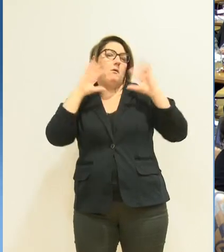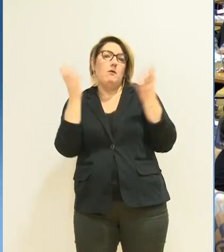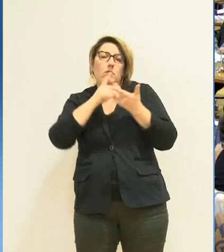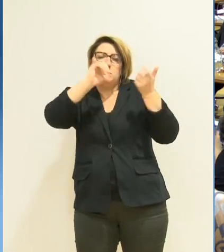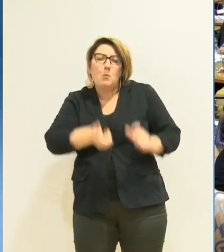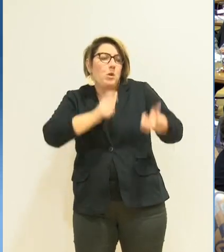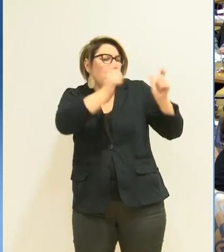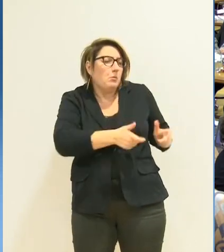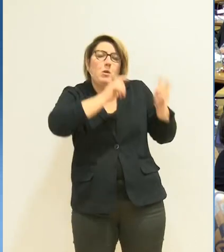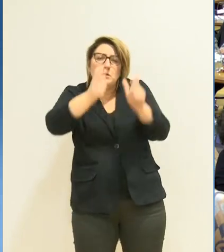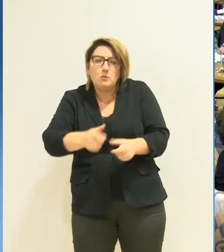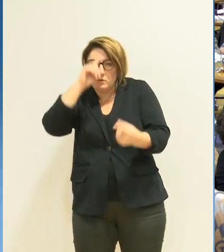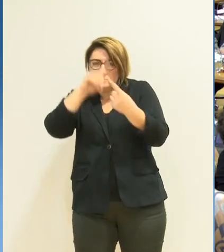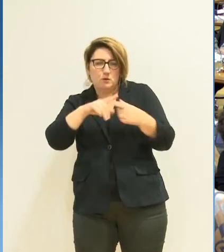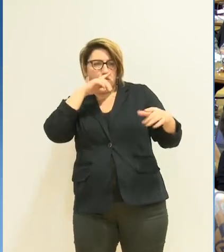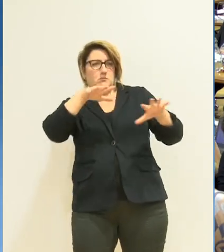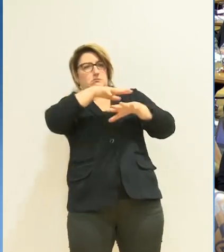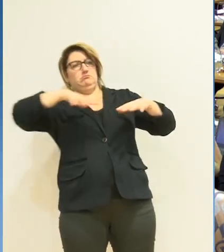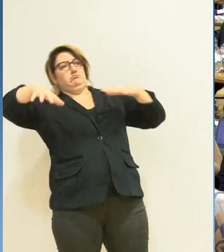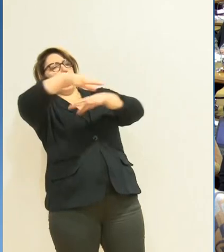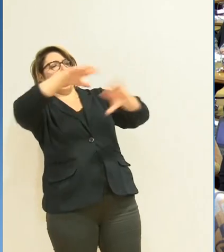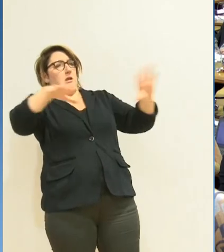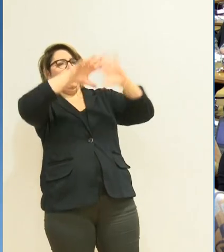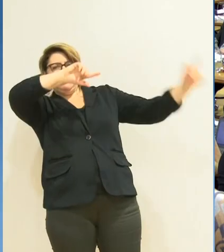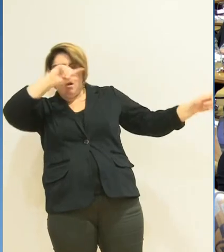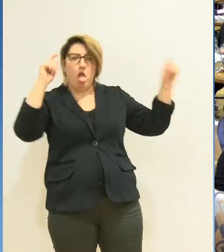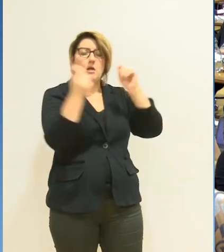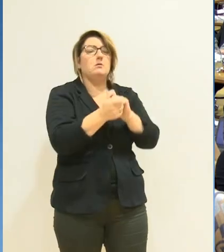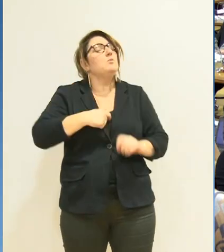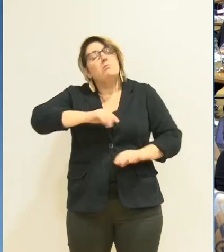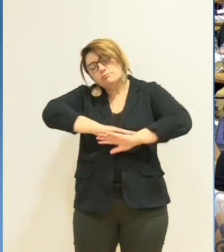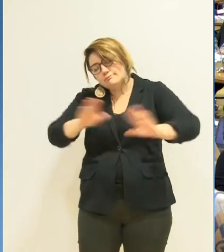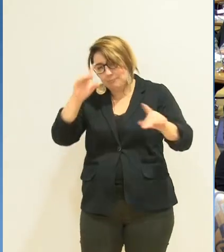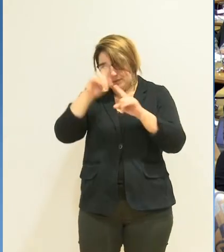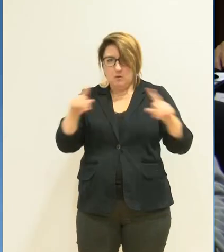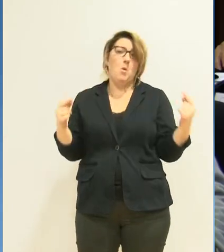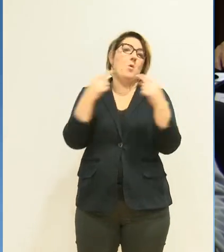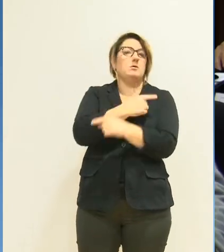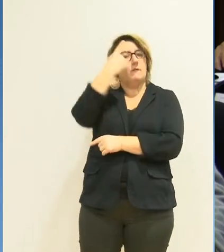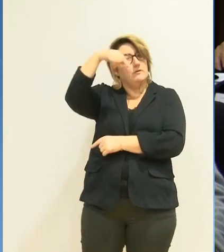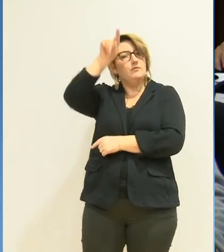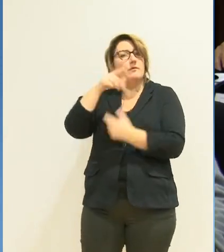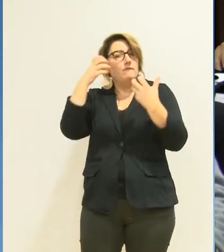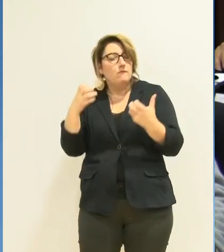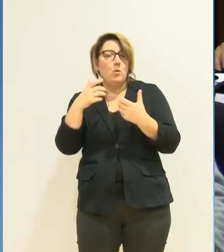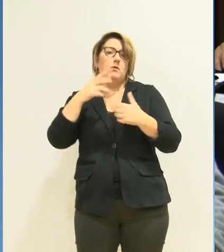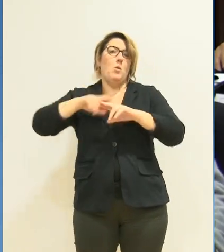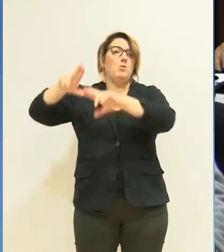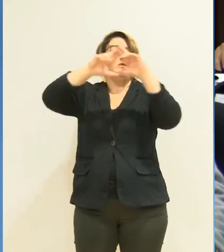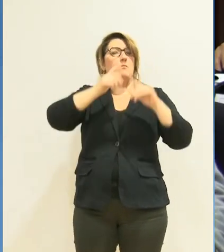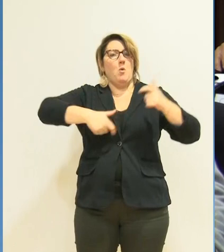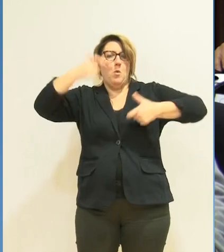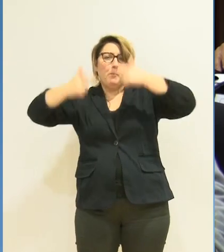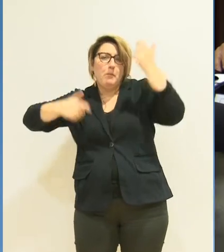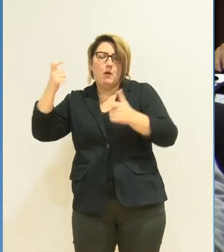démolitions ayant vocation à modifier radicalement la physionomie d'un quartier nous faisons au contraire le pari d'un renouvellement urbain qui respecte l'histoire et